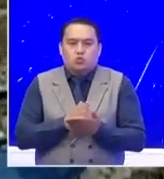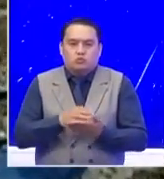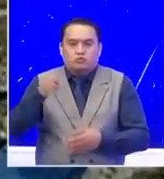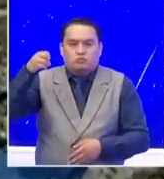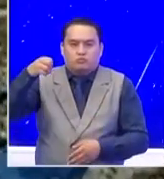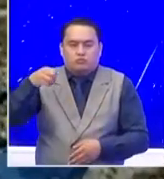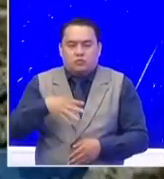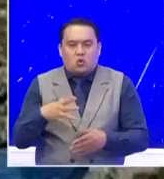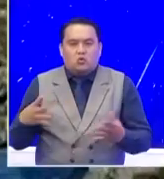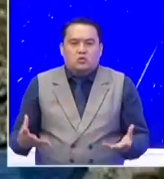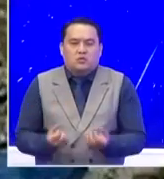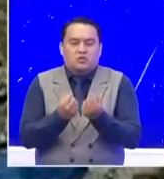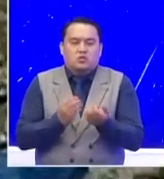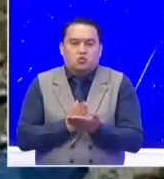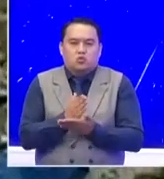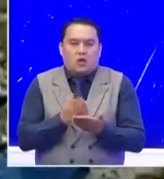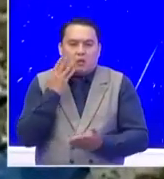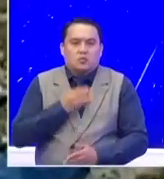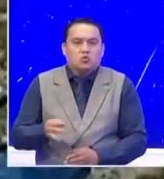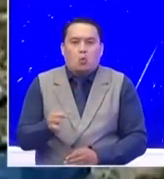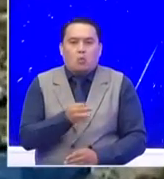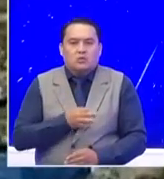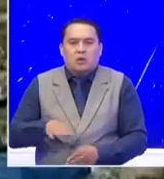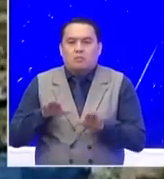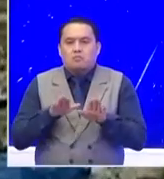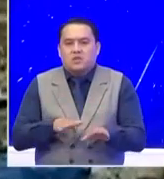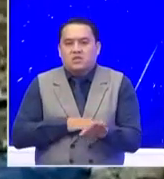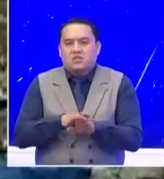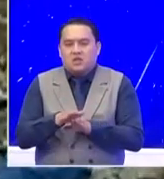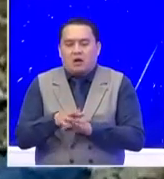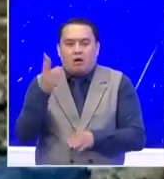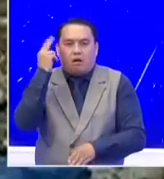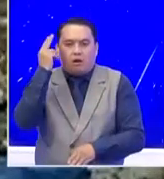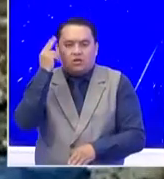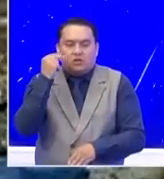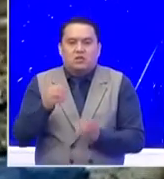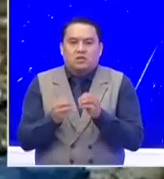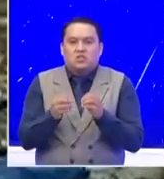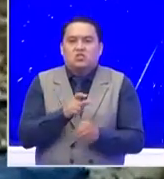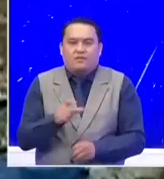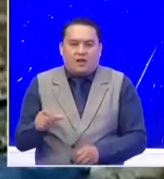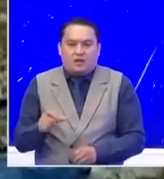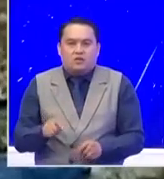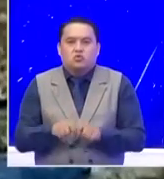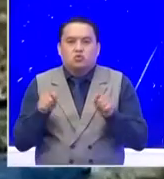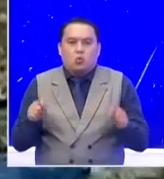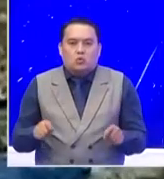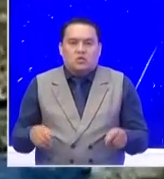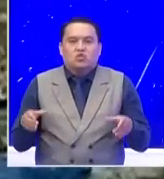и аварийно-спасательных работ ДЧС Алматинской области. Местный исполнительный орган в количестве 10 человек. Создан